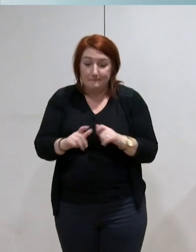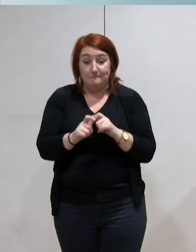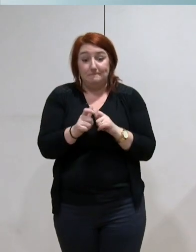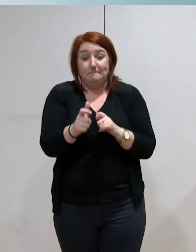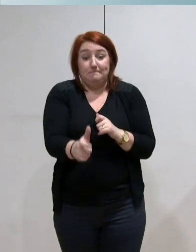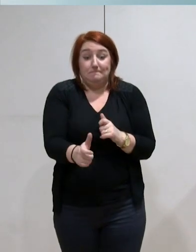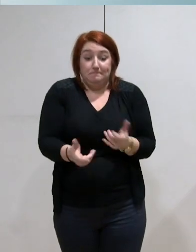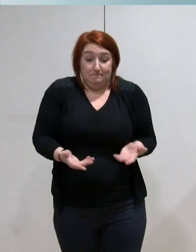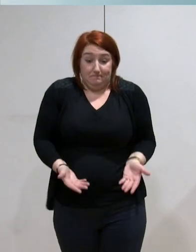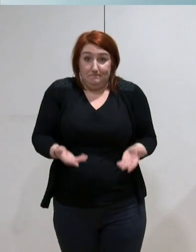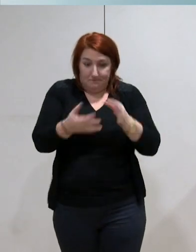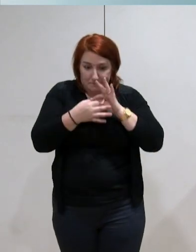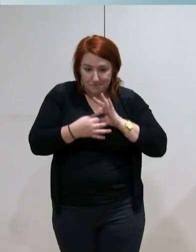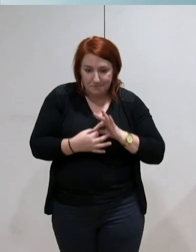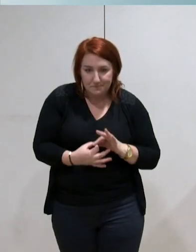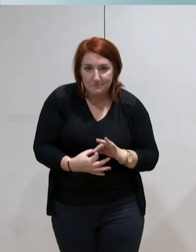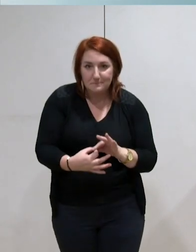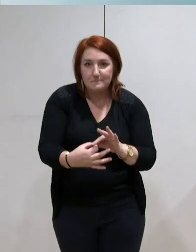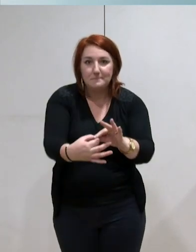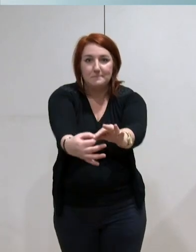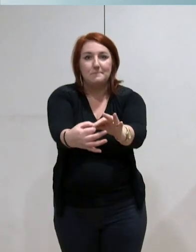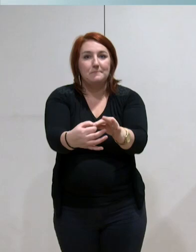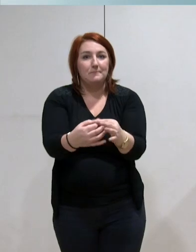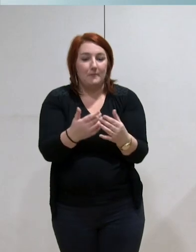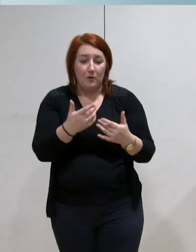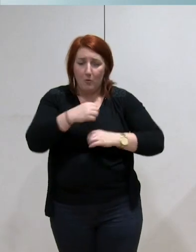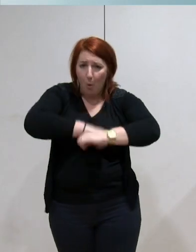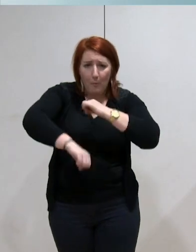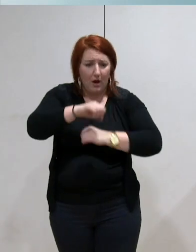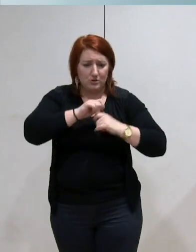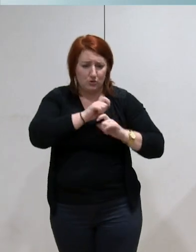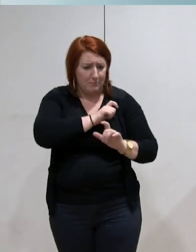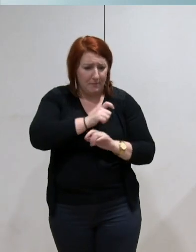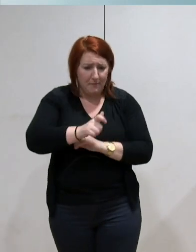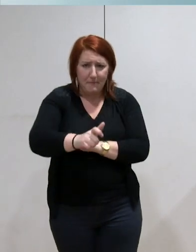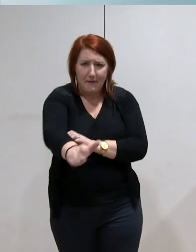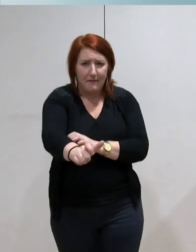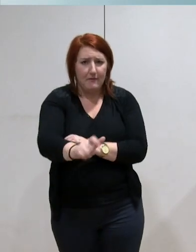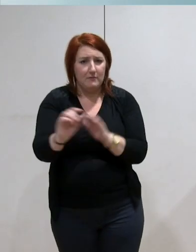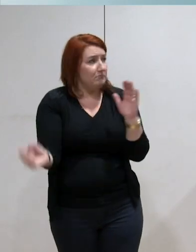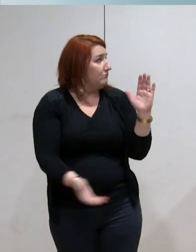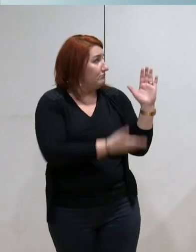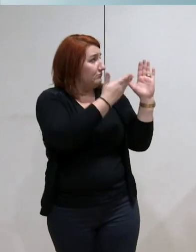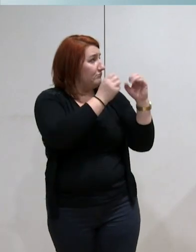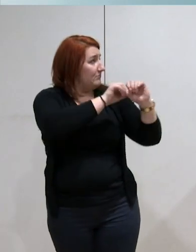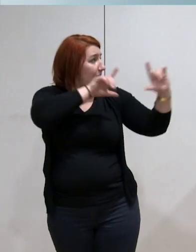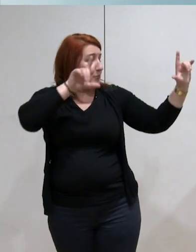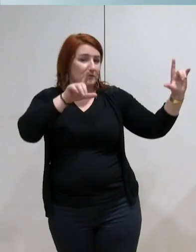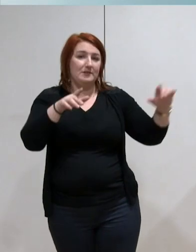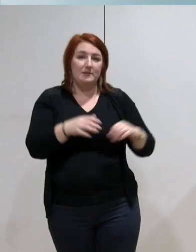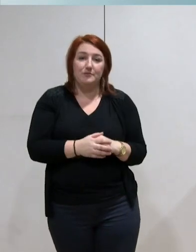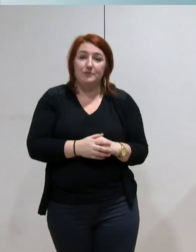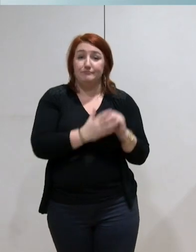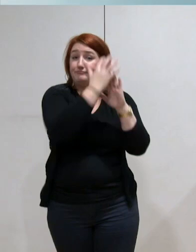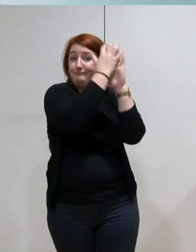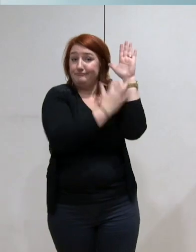suit là la suite du déroulé au travers des opérations qui vous sont indiqué sur la diapositive qui